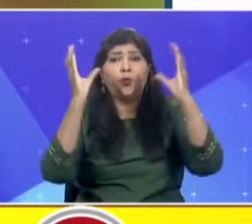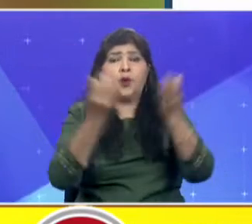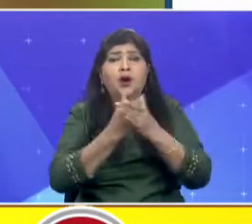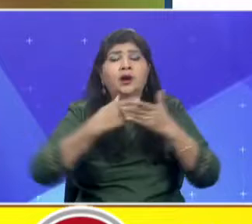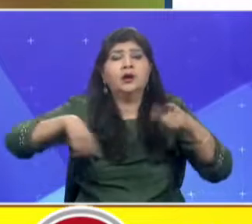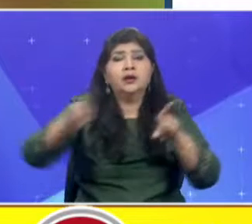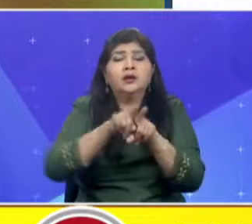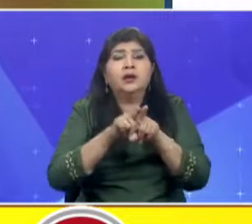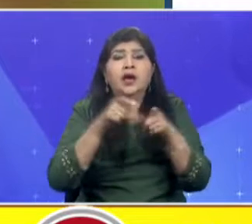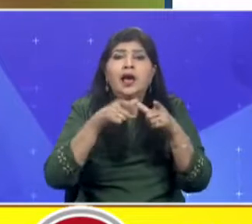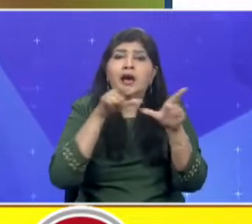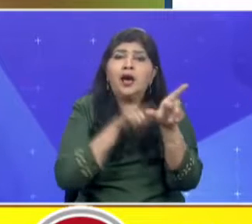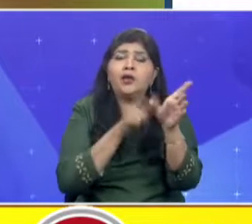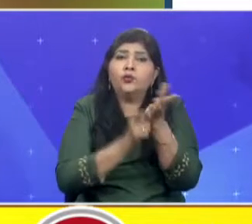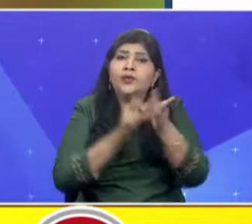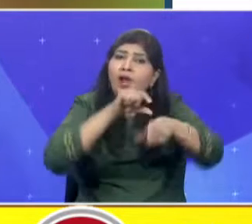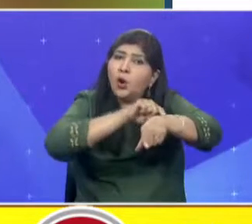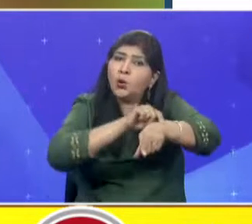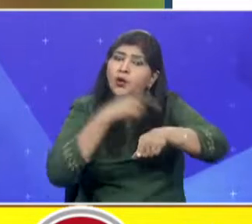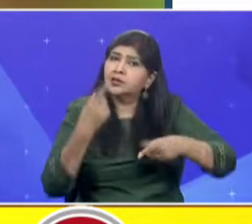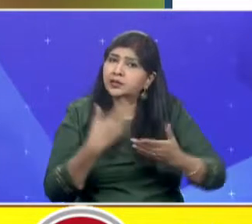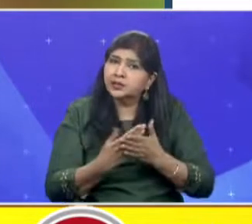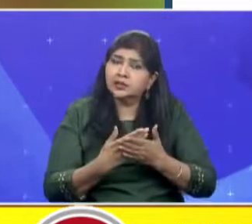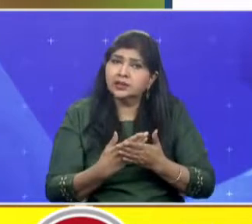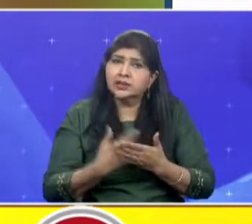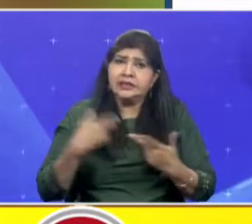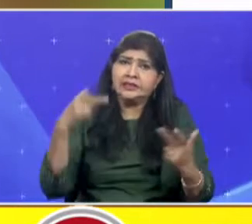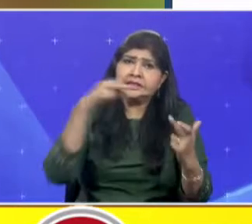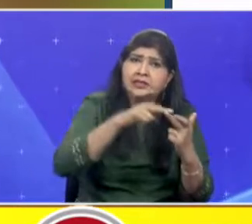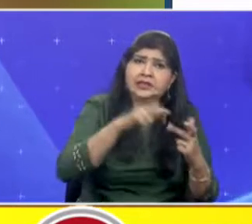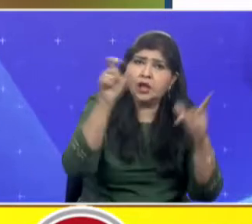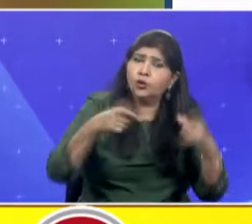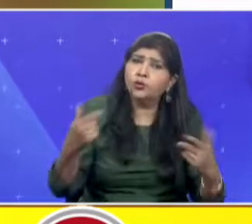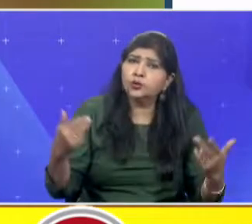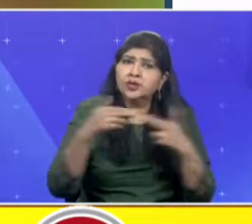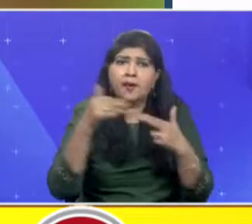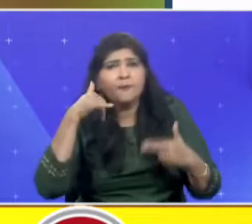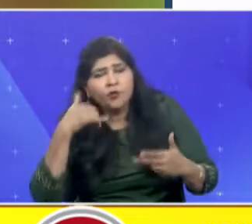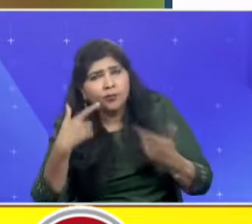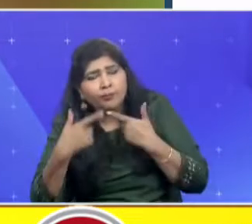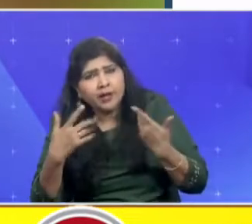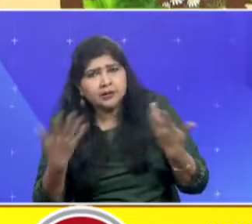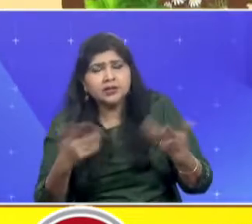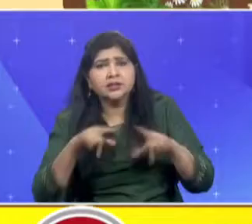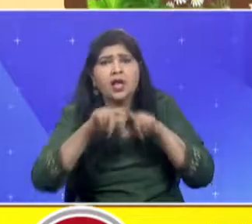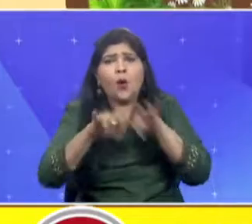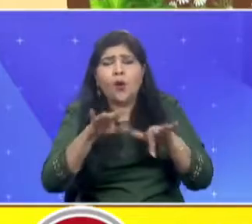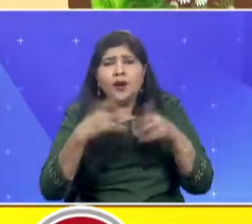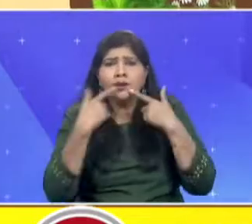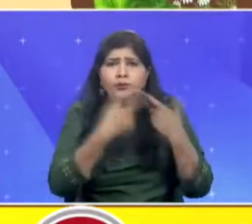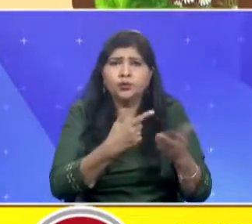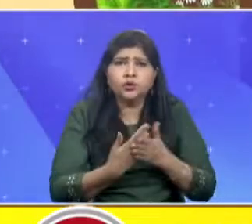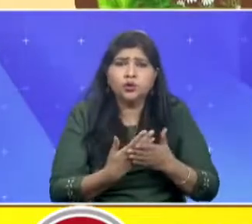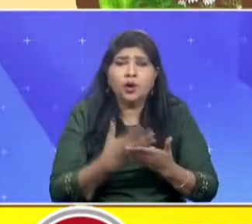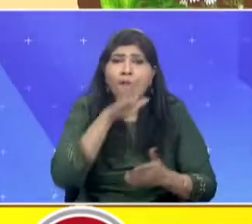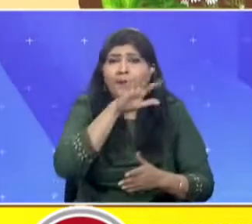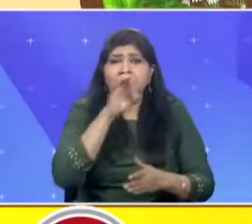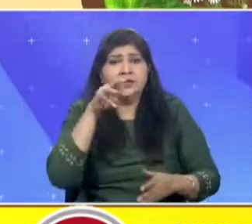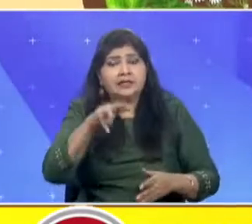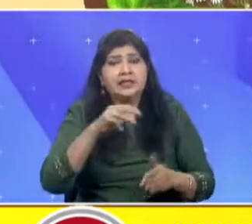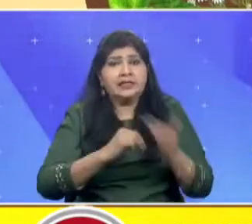के आयुर्वेदा डॉक्टर्स को सीधे लोगों से जोड़ता है। 50,000 से